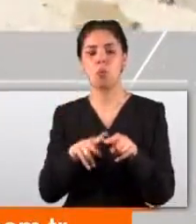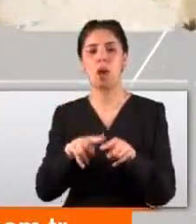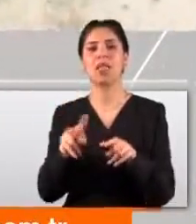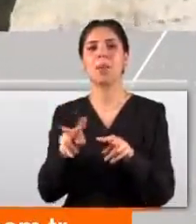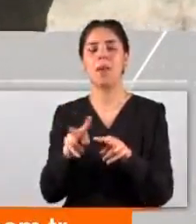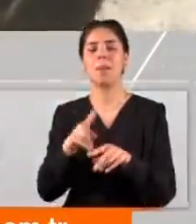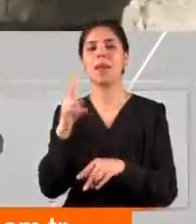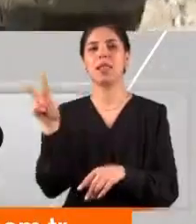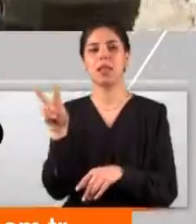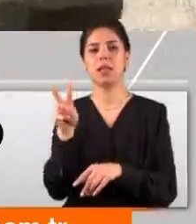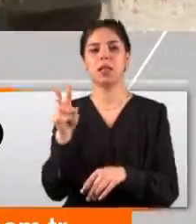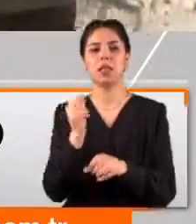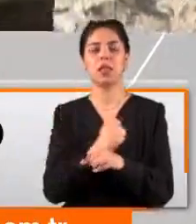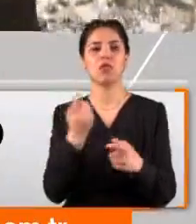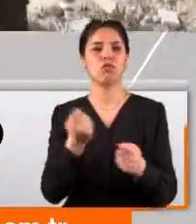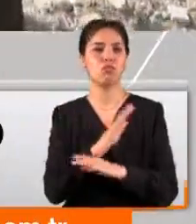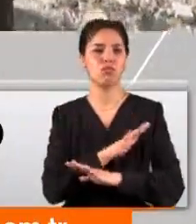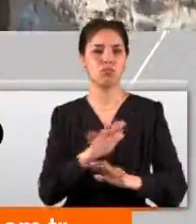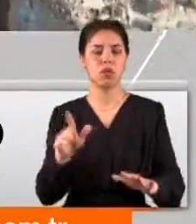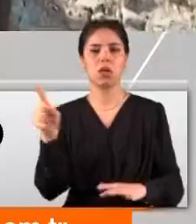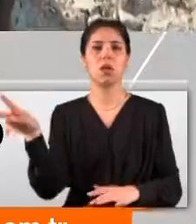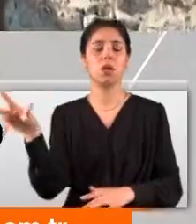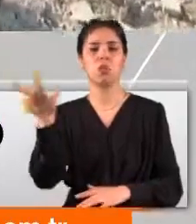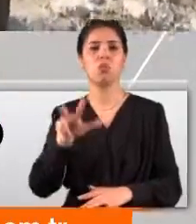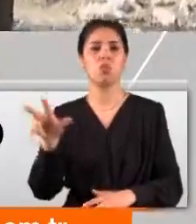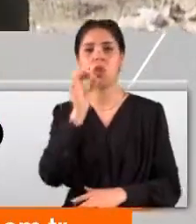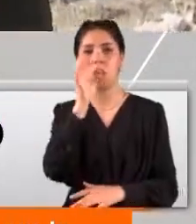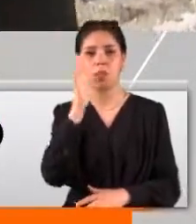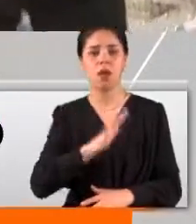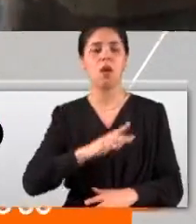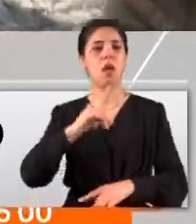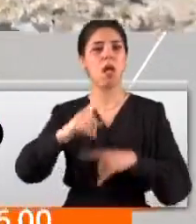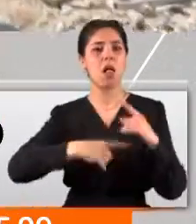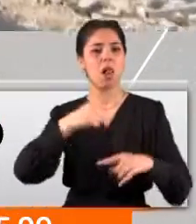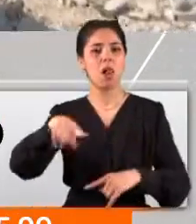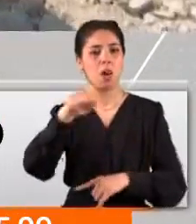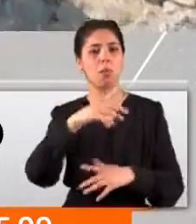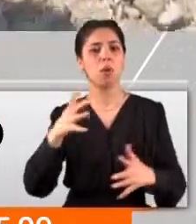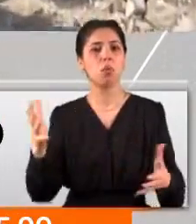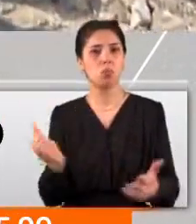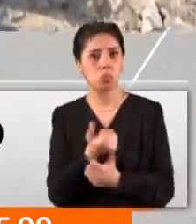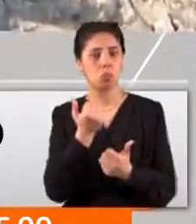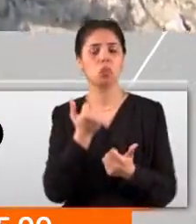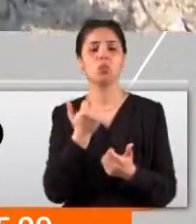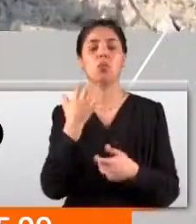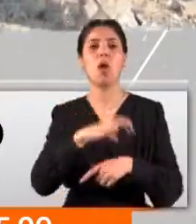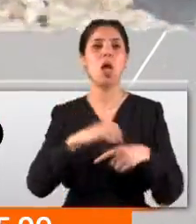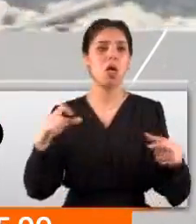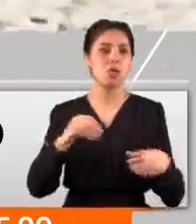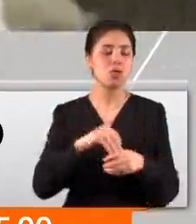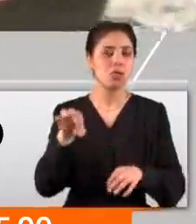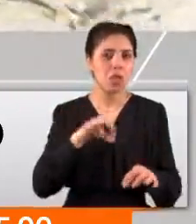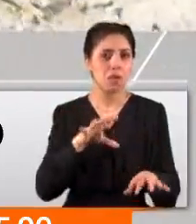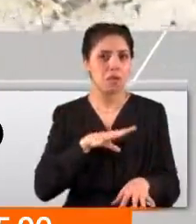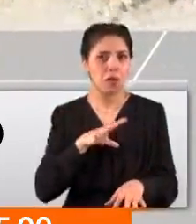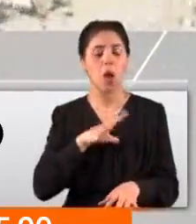yaşıyordu. Enkaz çalışmaları bitti ancak onlardan hala haber yok. Yakınları da onların enkazdan çıkarılıp çıkarılmadığını, bir hastanede tedavi edilip